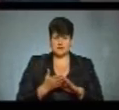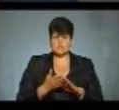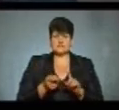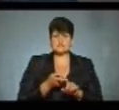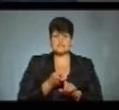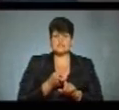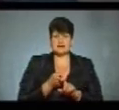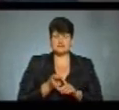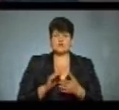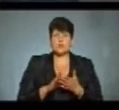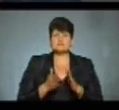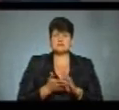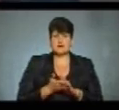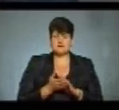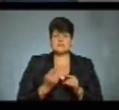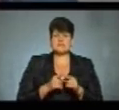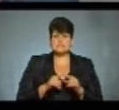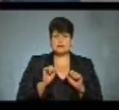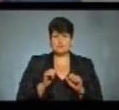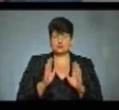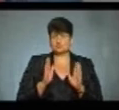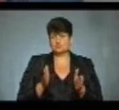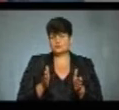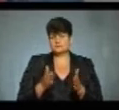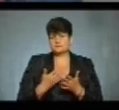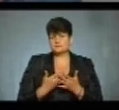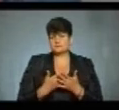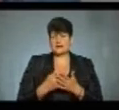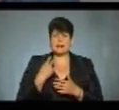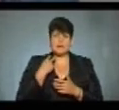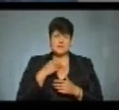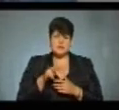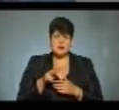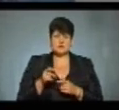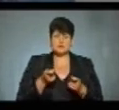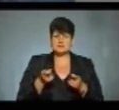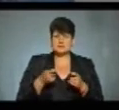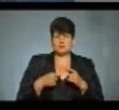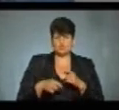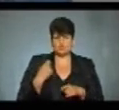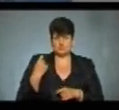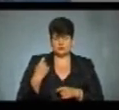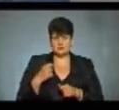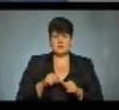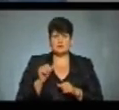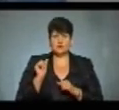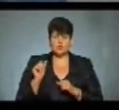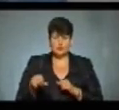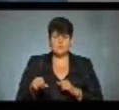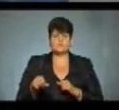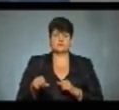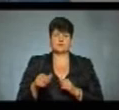від обставин, це може містити ознаки кримінального або адміністративного правопорушення. Крім того,